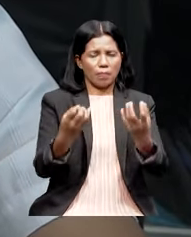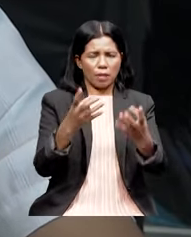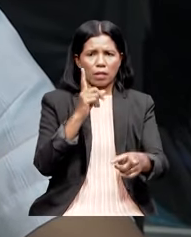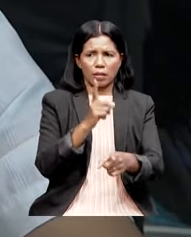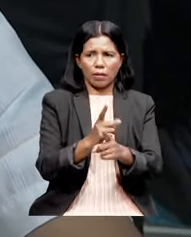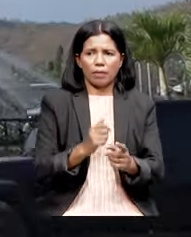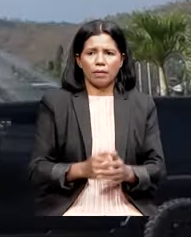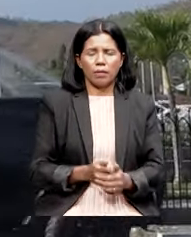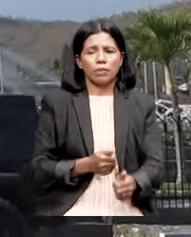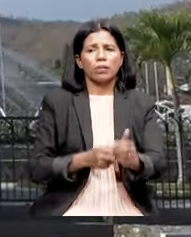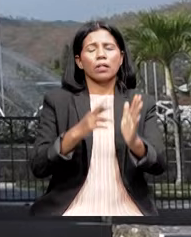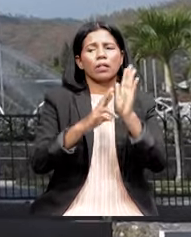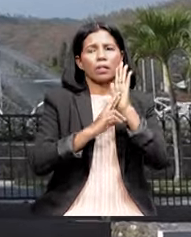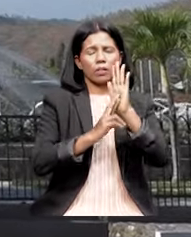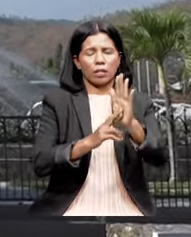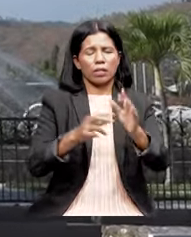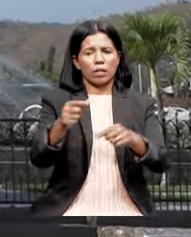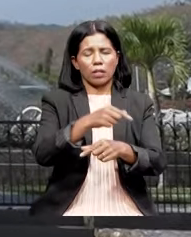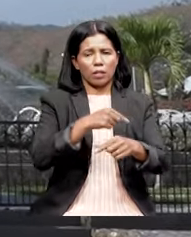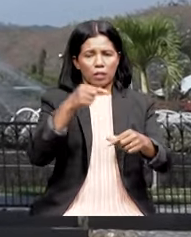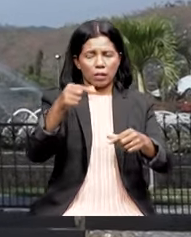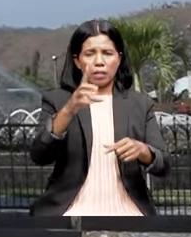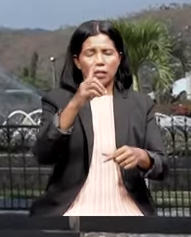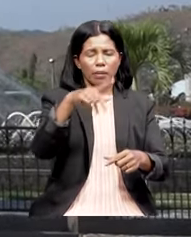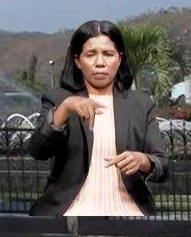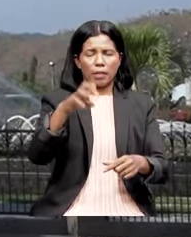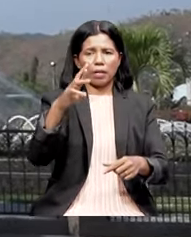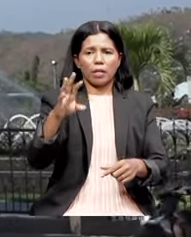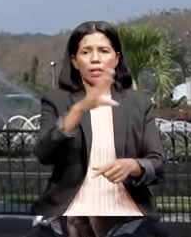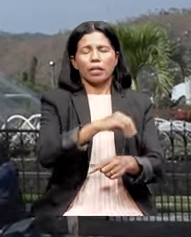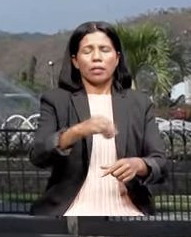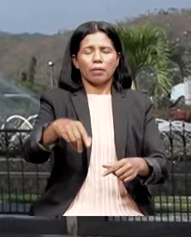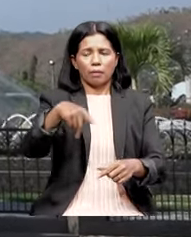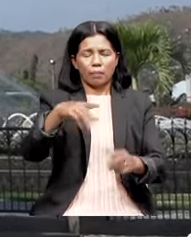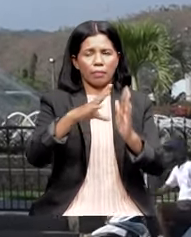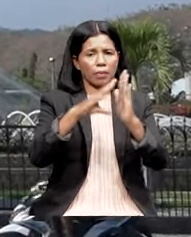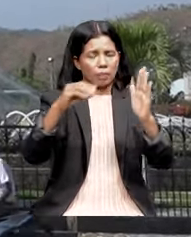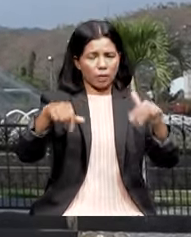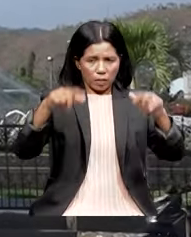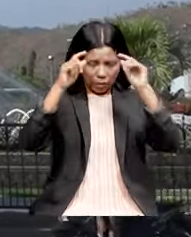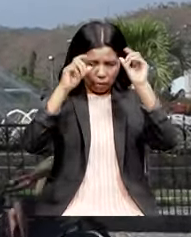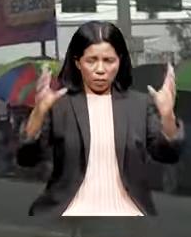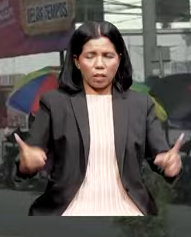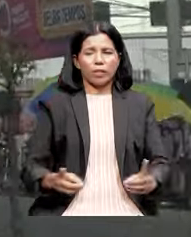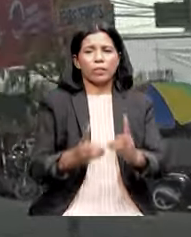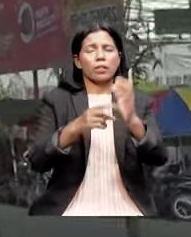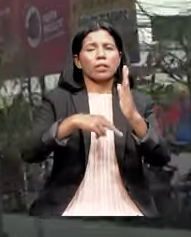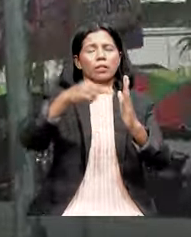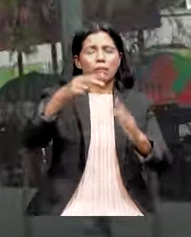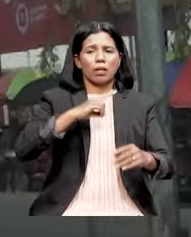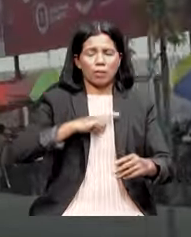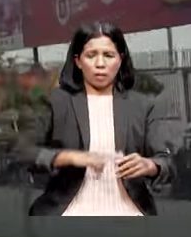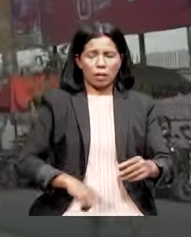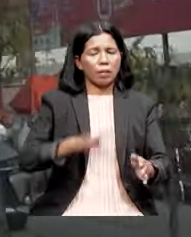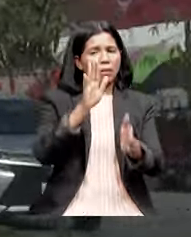Tui relatório Global Hunger Index DPR Korea Papua Nova Guinea no Timor Leste hasoru nível hamlaha nebe grave